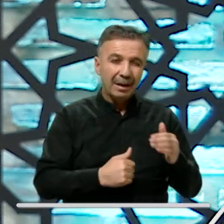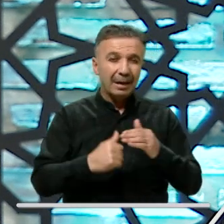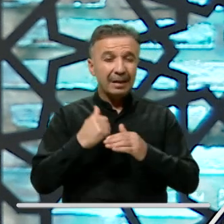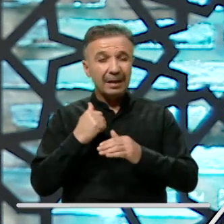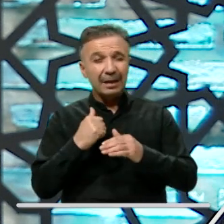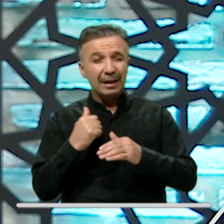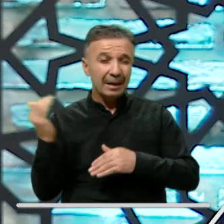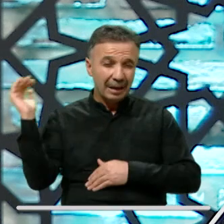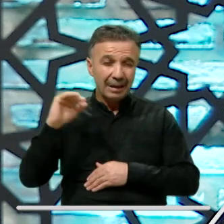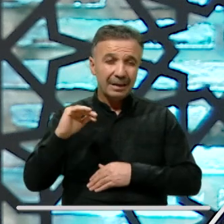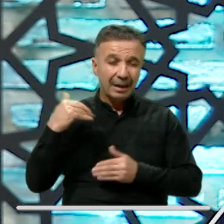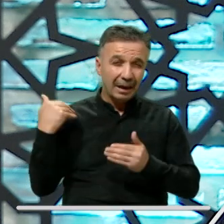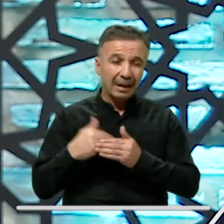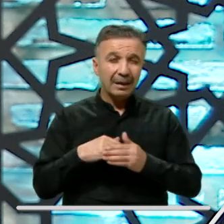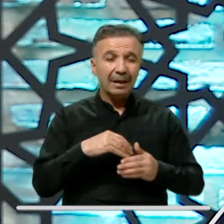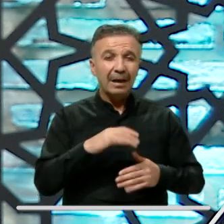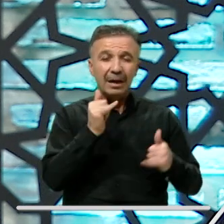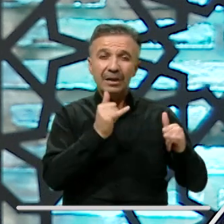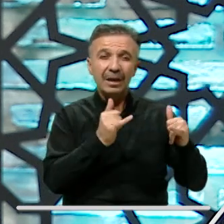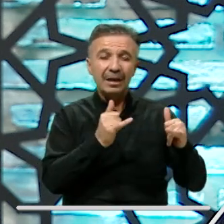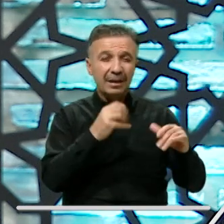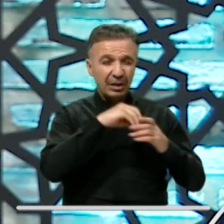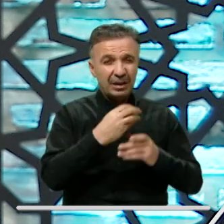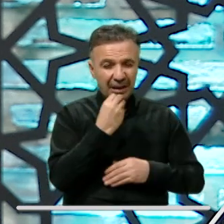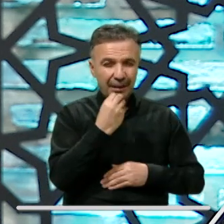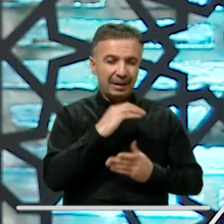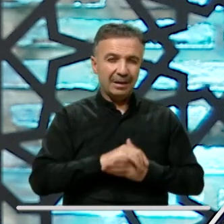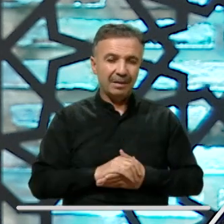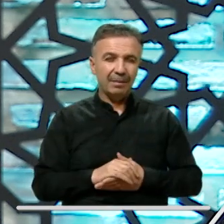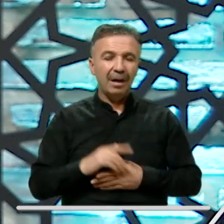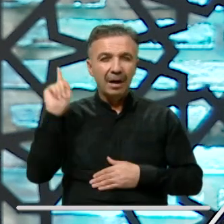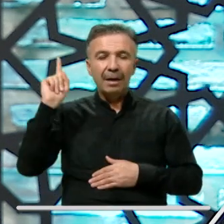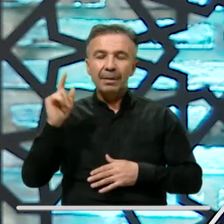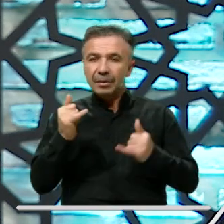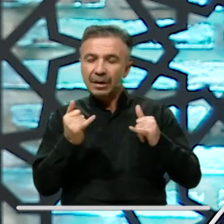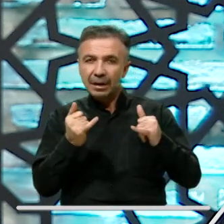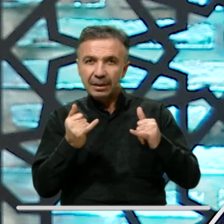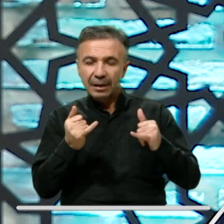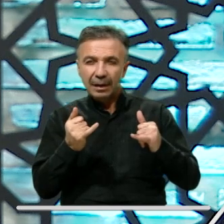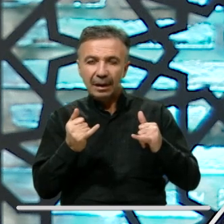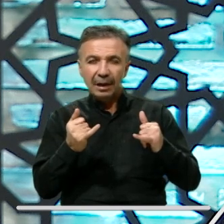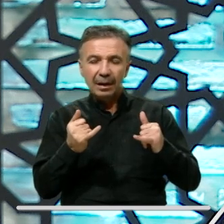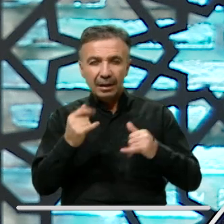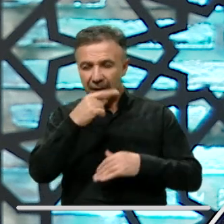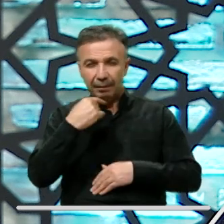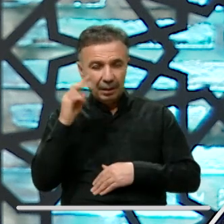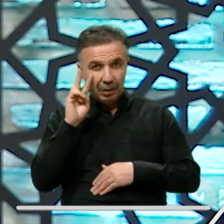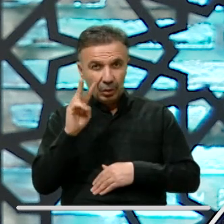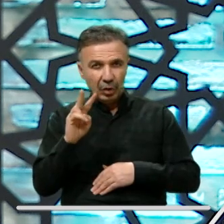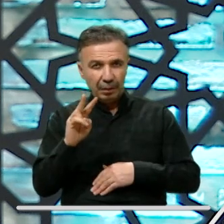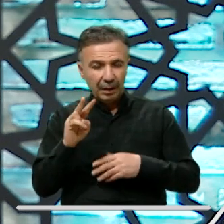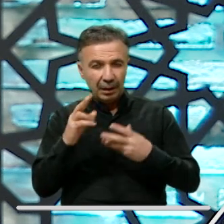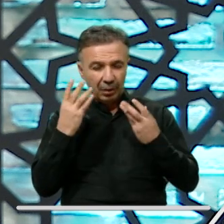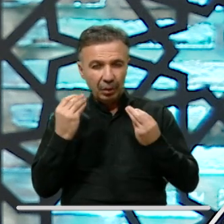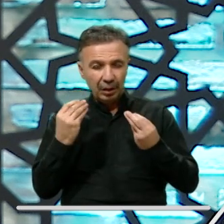kadar cennet yemişleri arasındadır. Rabbim cennetiyle, cemaliyle şereflendirdiği kullardan